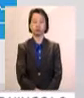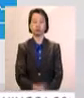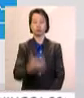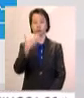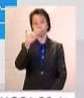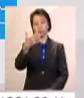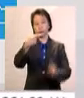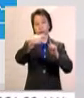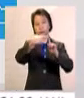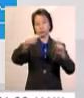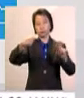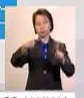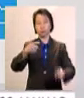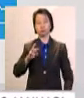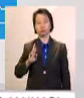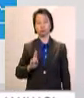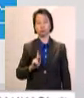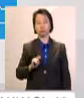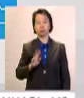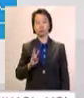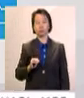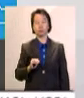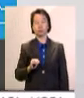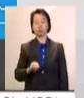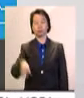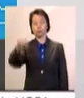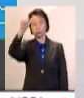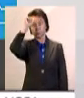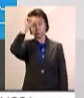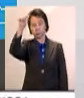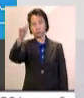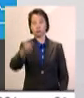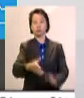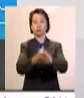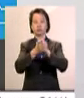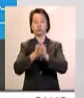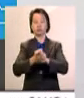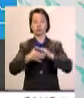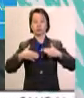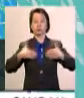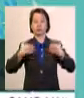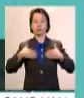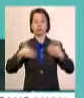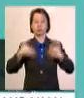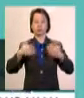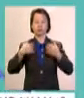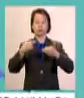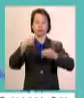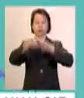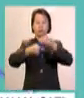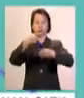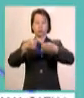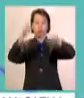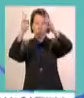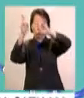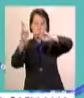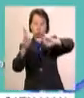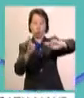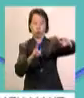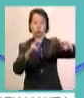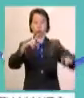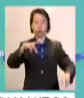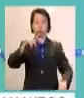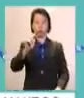Terima kasih Wan Lokman dan juga Farhatul di Angkasa Puri. Assalamualaikum dan salam sejahtera. Berkenaan ribut tropika